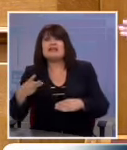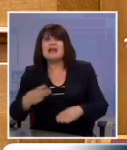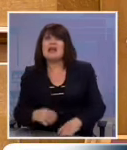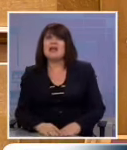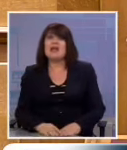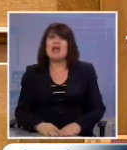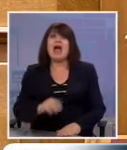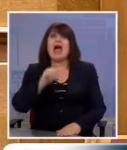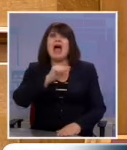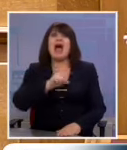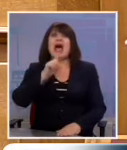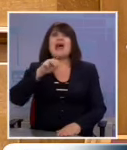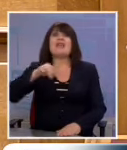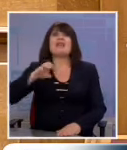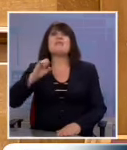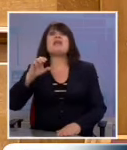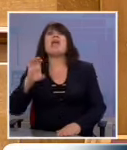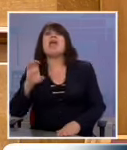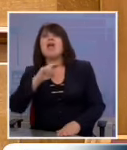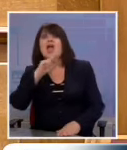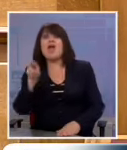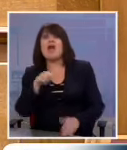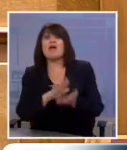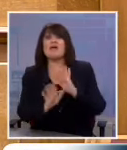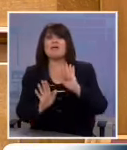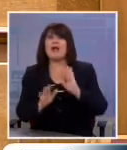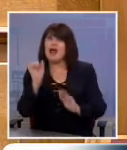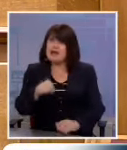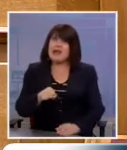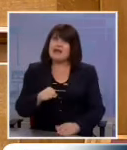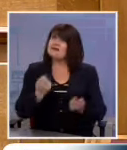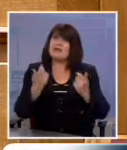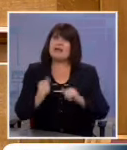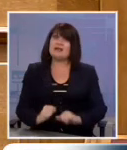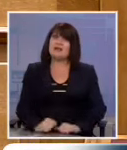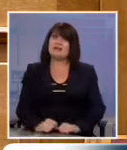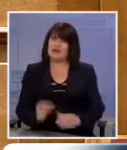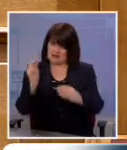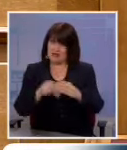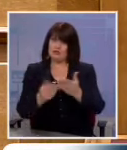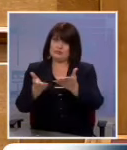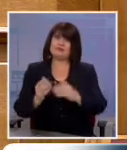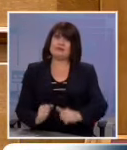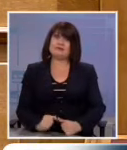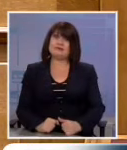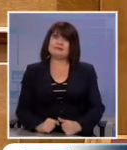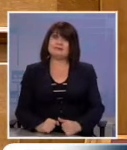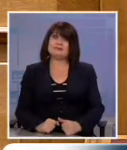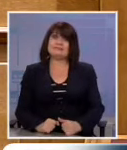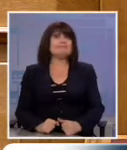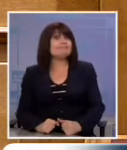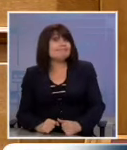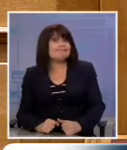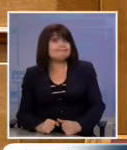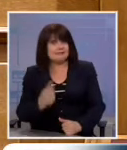αδμιέ. Πάει ο αδμιέ. Εάν είναι ναι, θα το ψηφίσετε τότε?